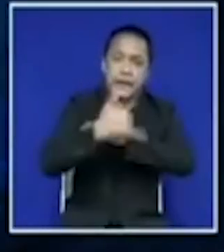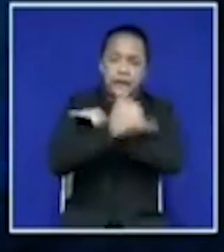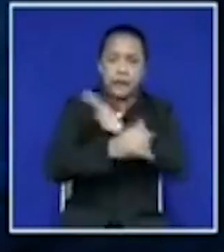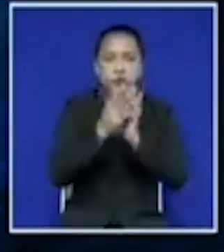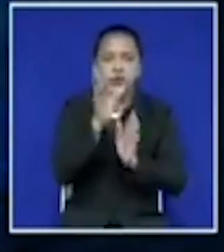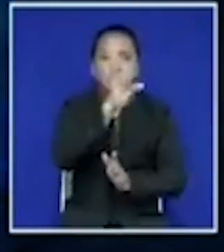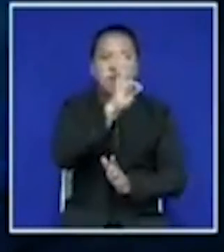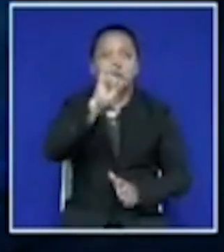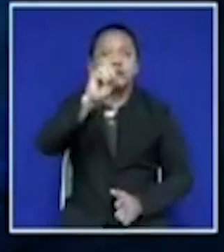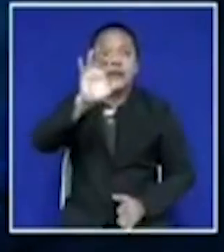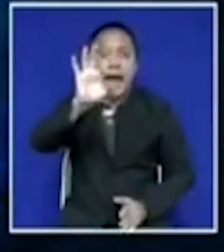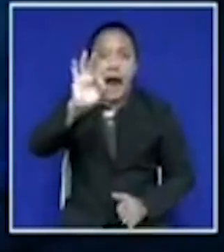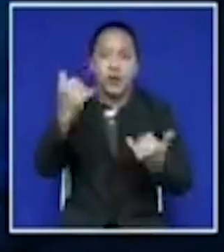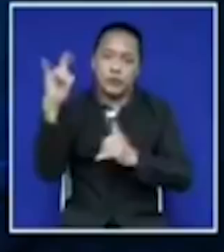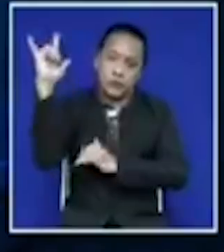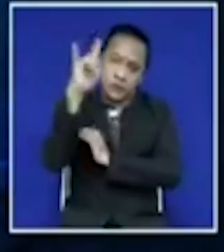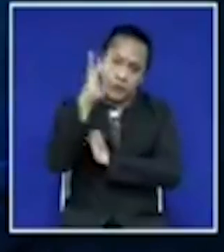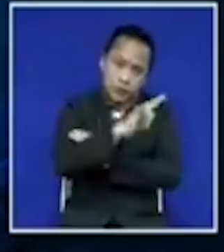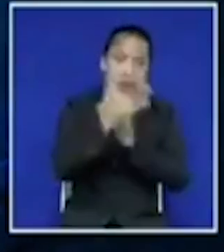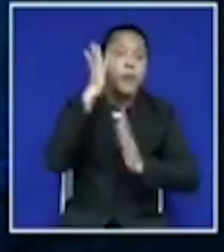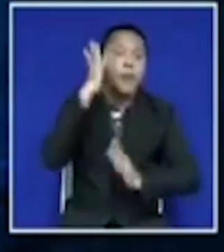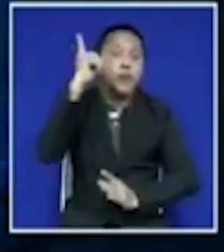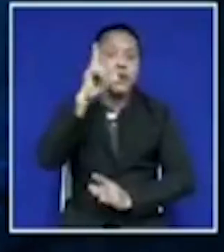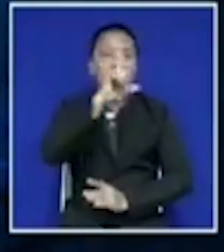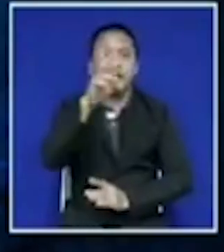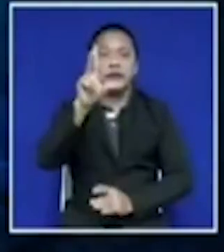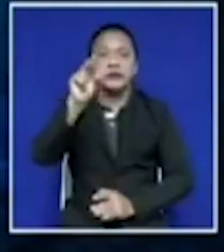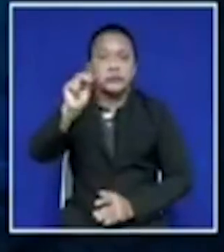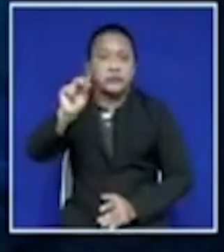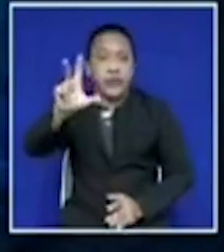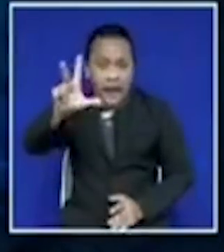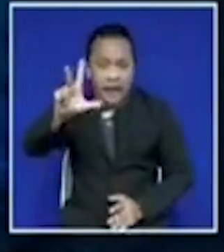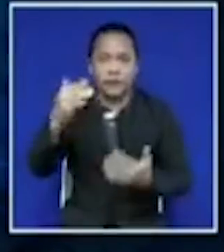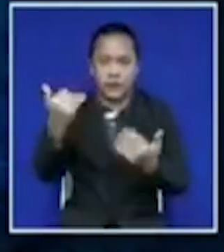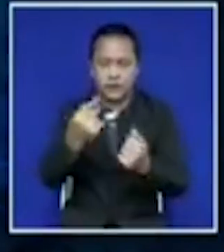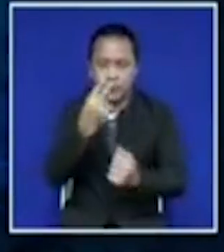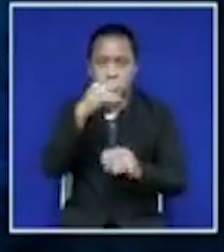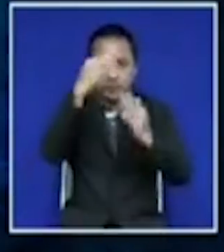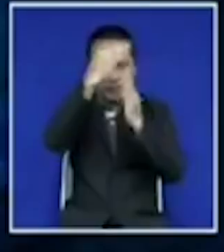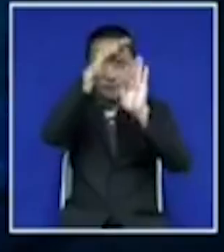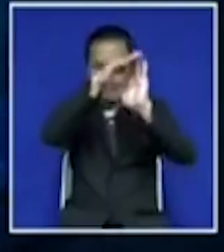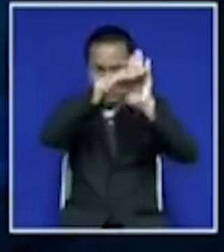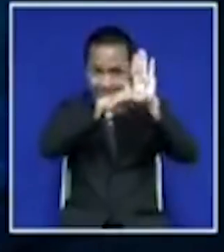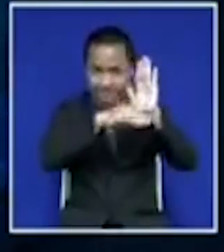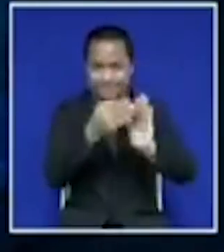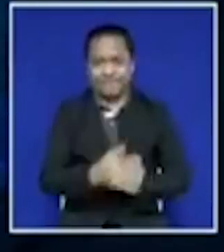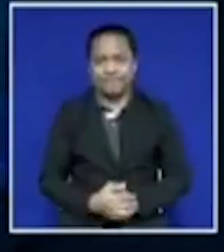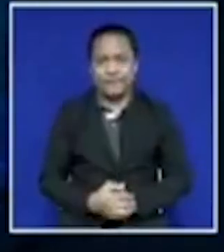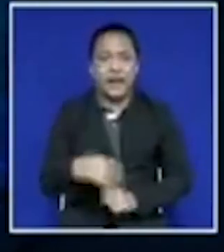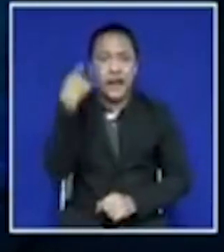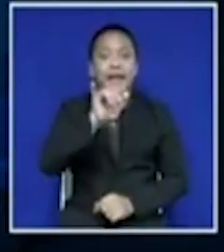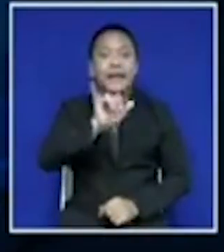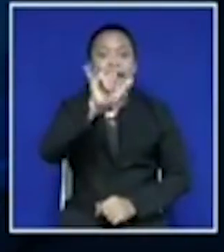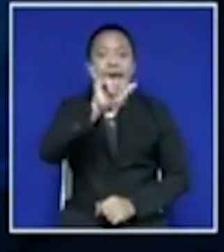609คนในวันนี้นะครับ19แล้วก็พรุ่งนี้อีก103คนผมให้เห็นตารางตรงนี้เผื่อท่านเป็นญาติจะ